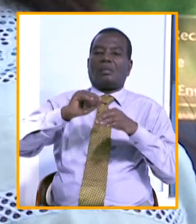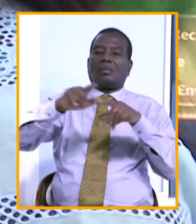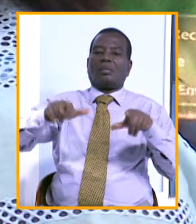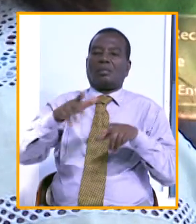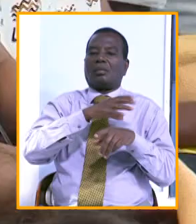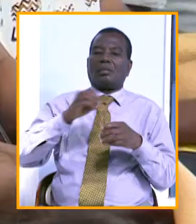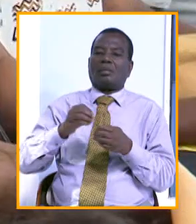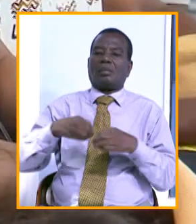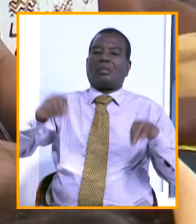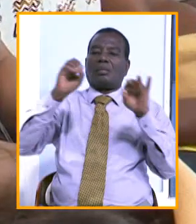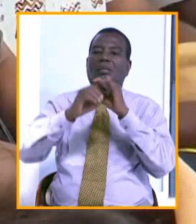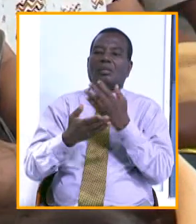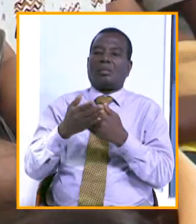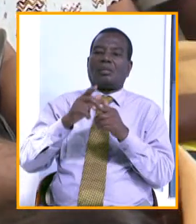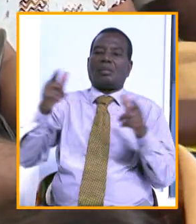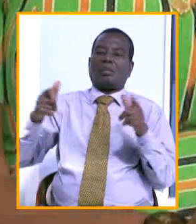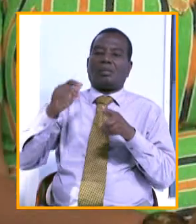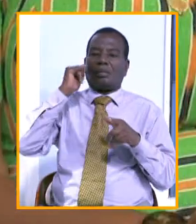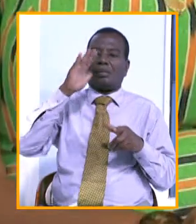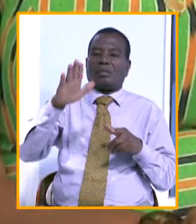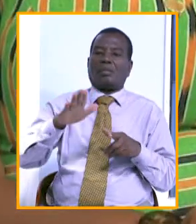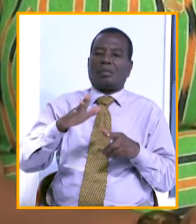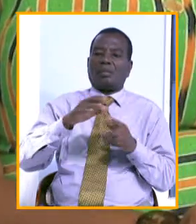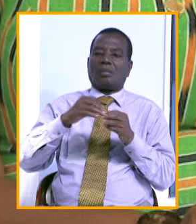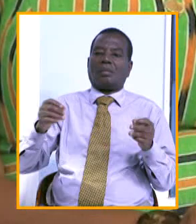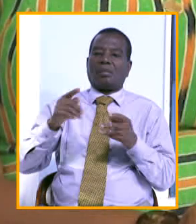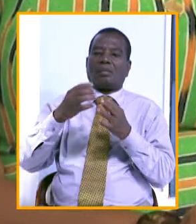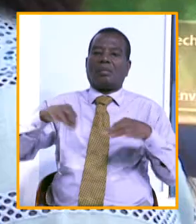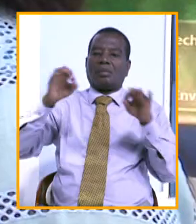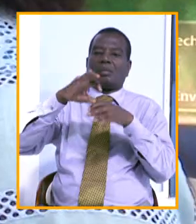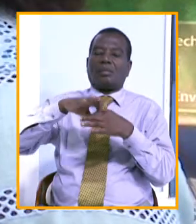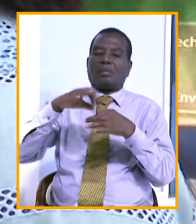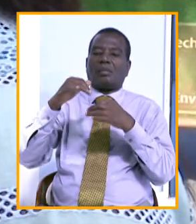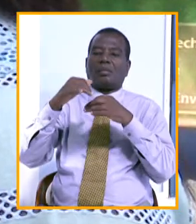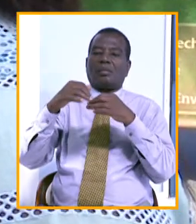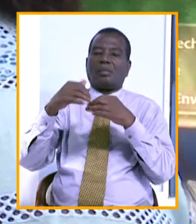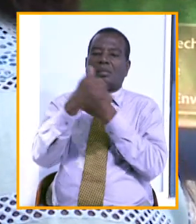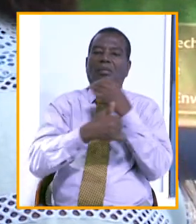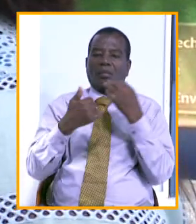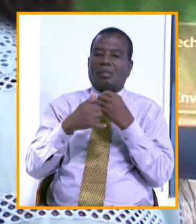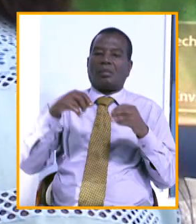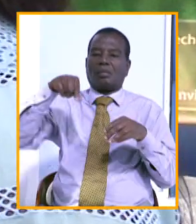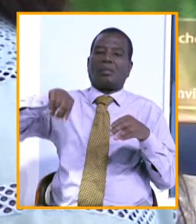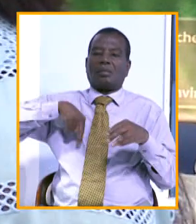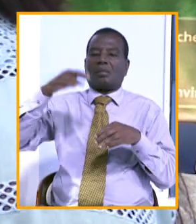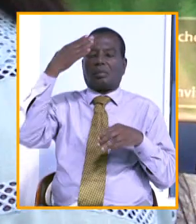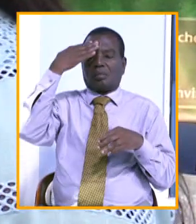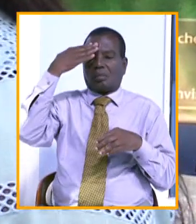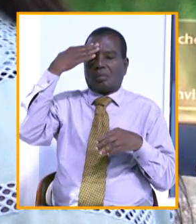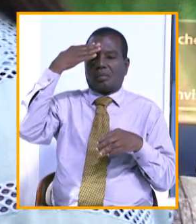est organisée par des grandes dames, de grandes valeurs de ce pays que nous tous nous connaissons et que dans cette